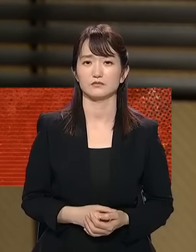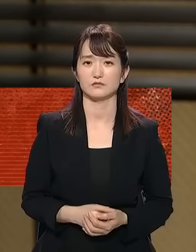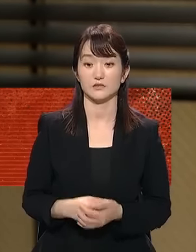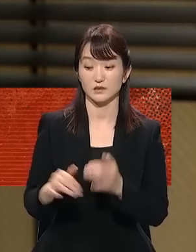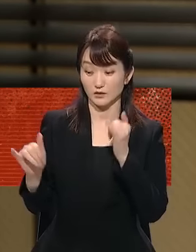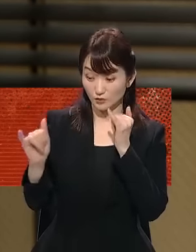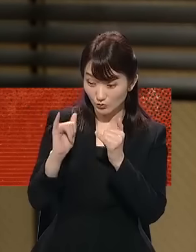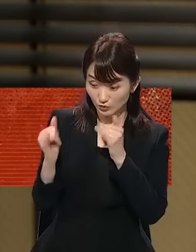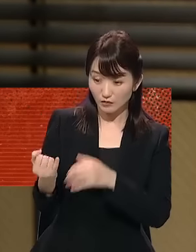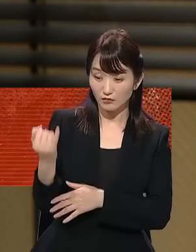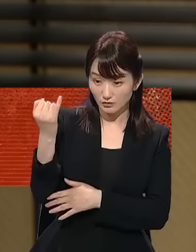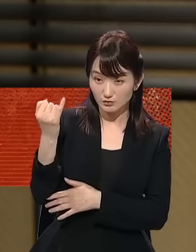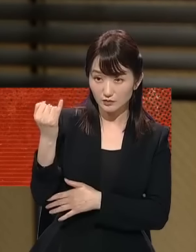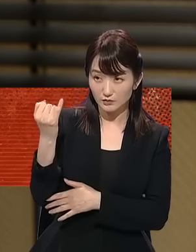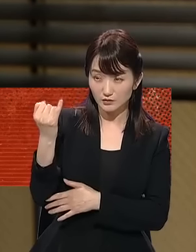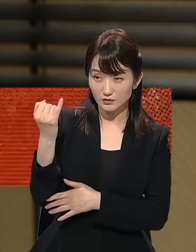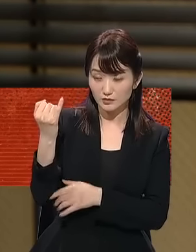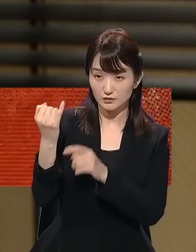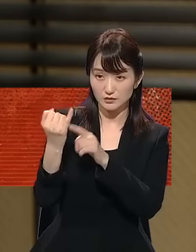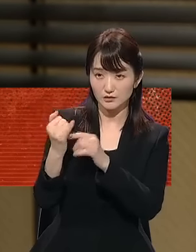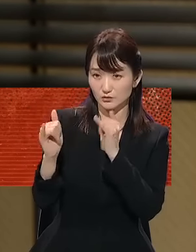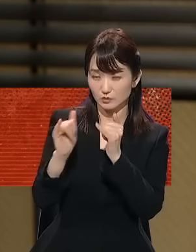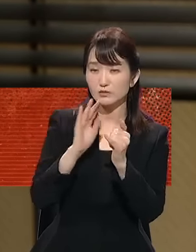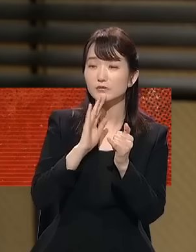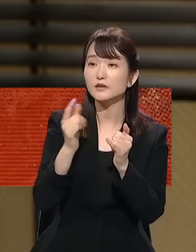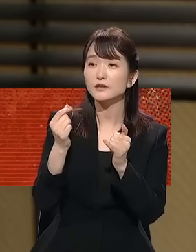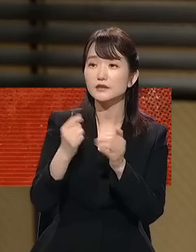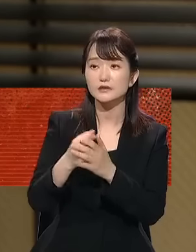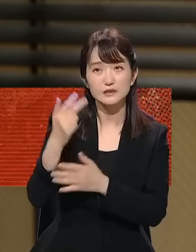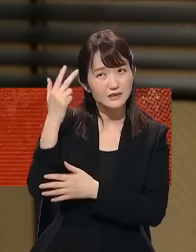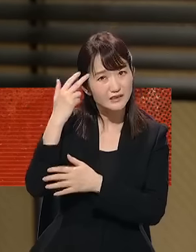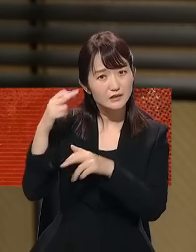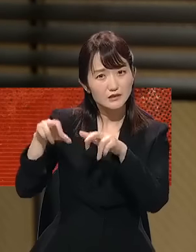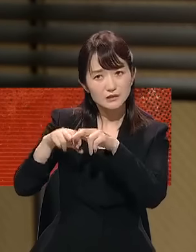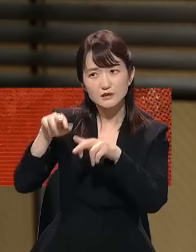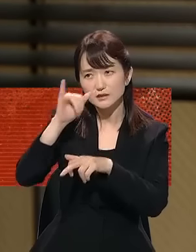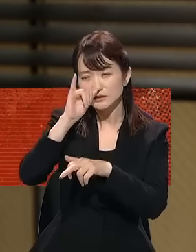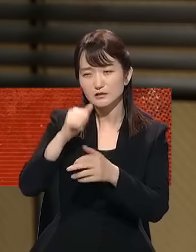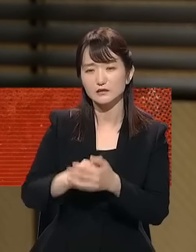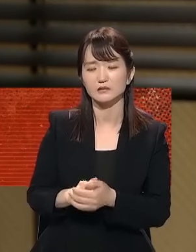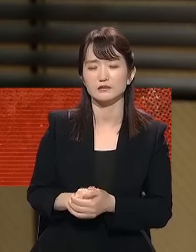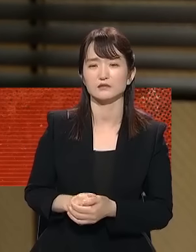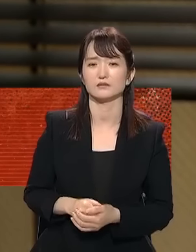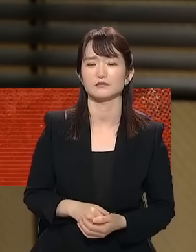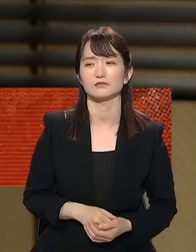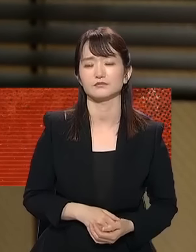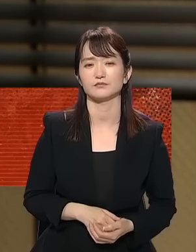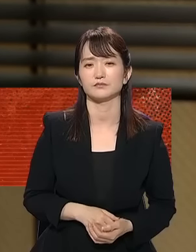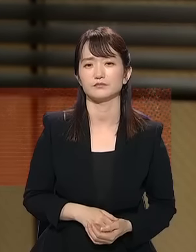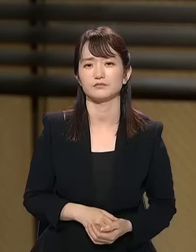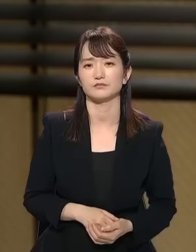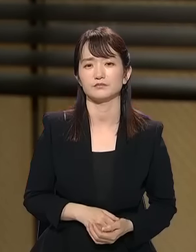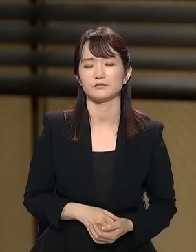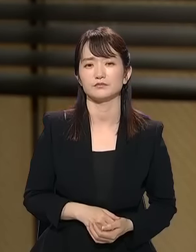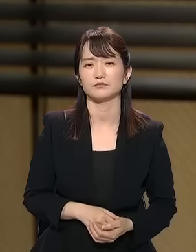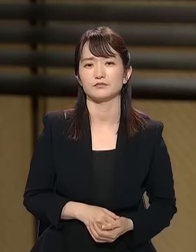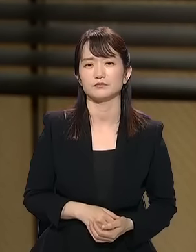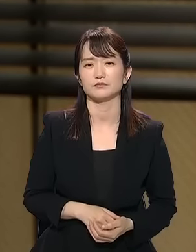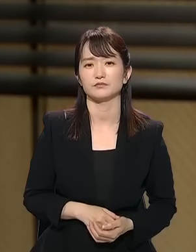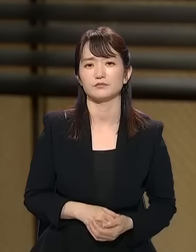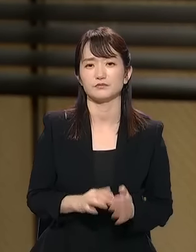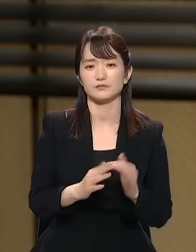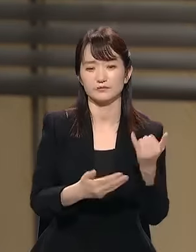근데이 아시다시피 언니가 지적장애가 있었어요 사건 당시에는 몰랐었는데 지적장애가 있는 분이고요 그런 얘기까지 하면서 이제